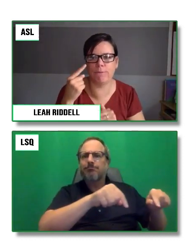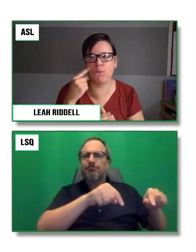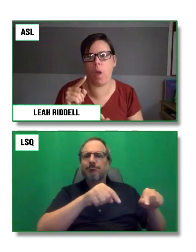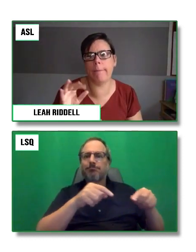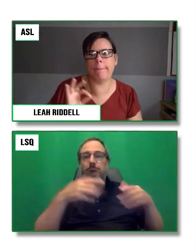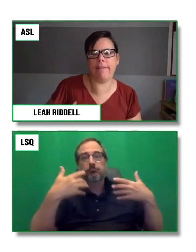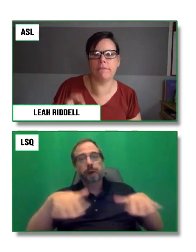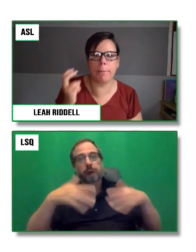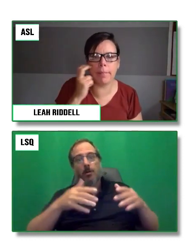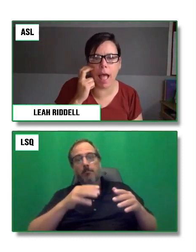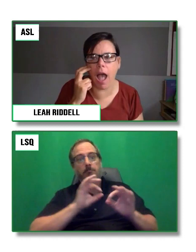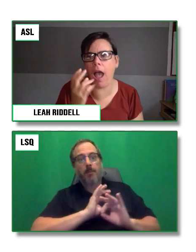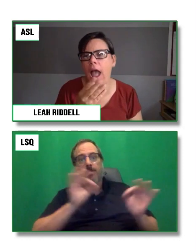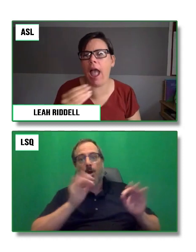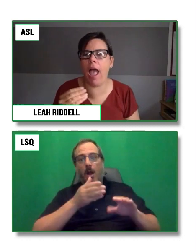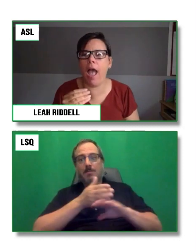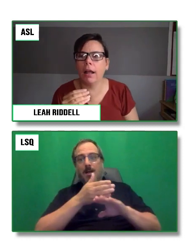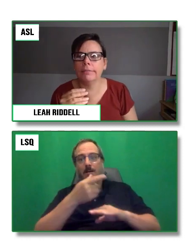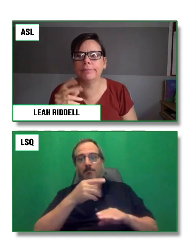éléments visuels clés.